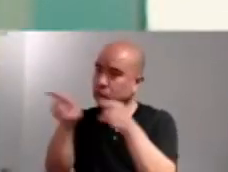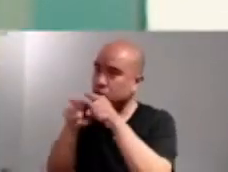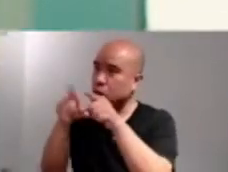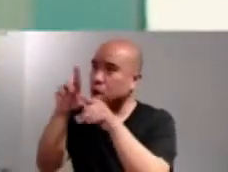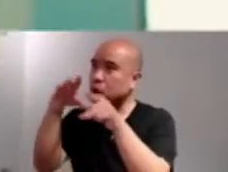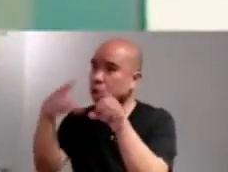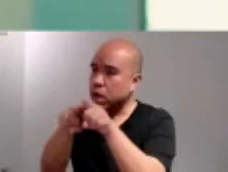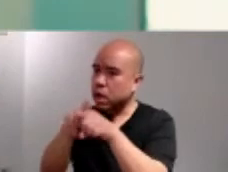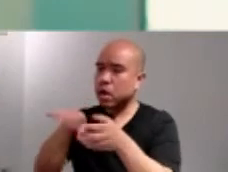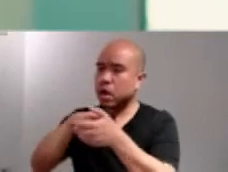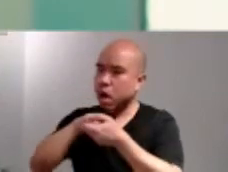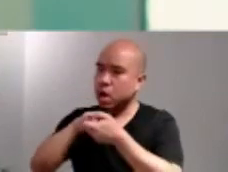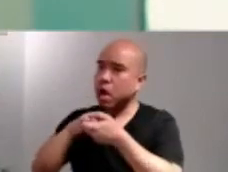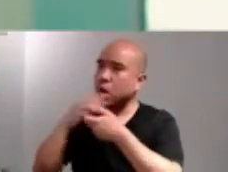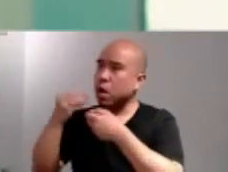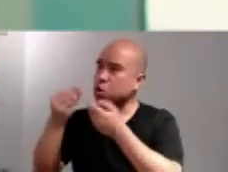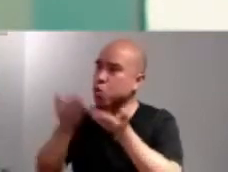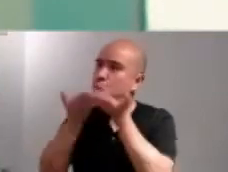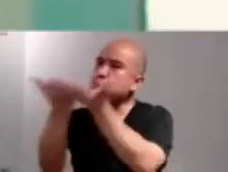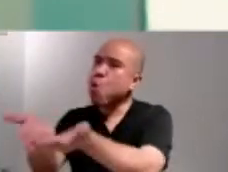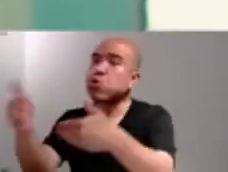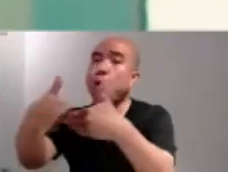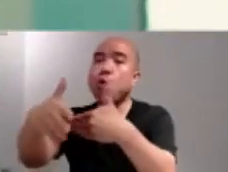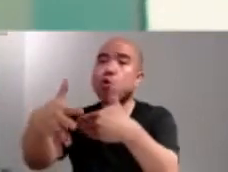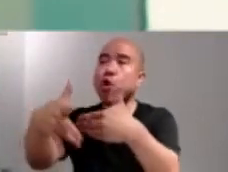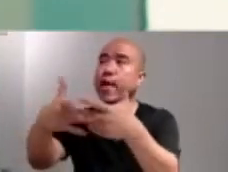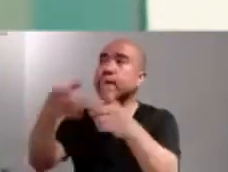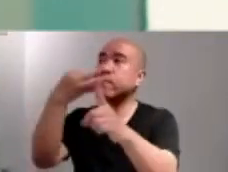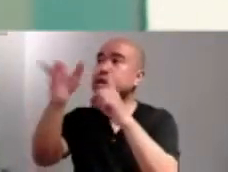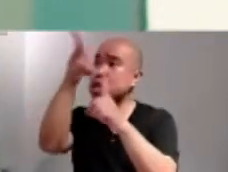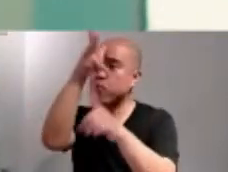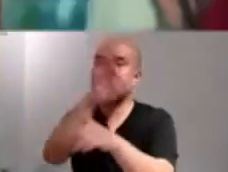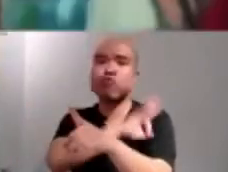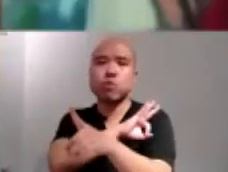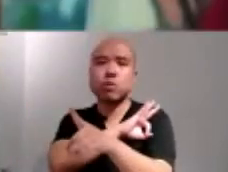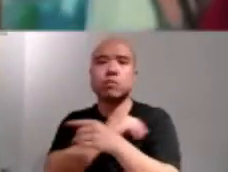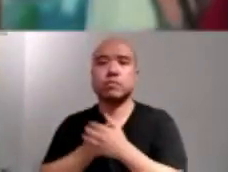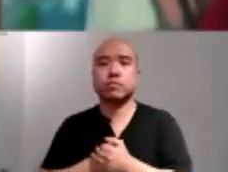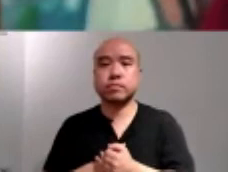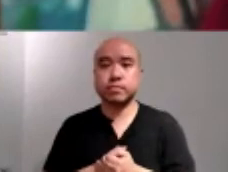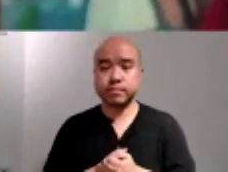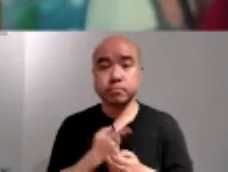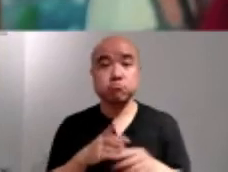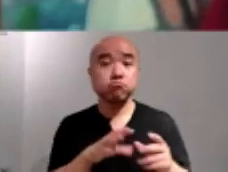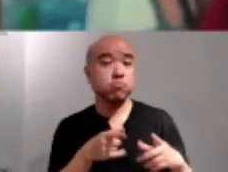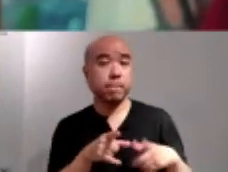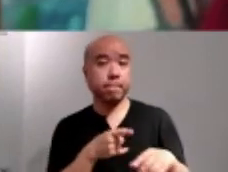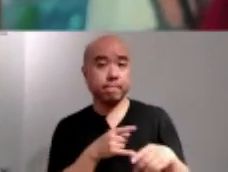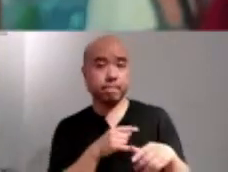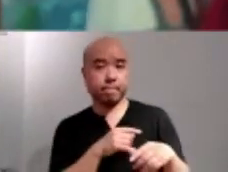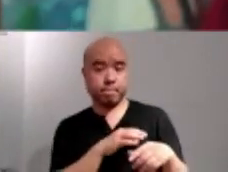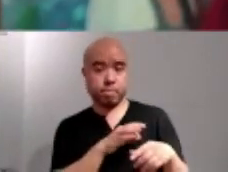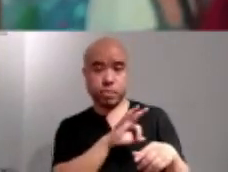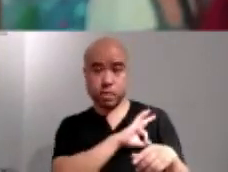海外嘅一啲 NGO， 而可以帮助到佢哋咧？咁善游就咁样开始噶啦。 善游的源起就是一班志同道